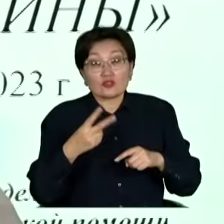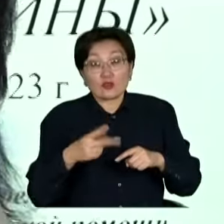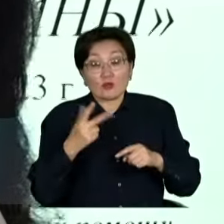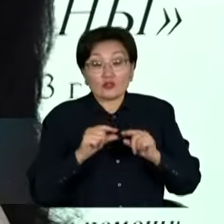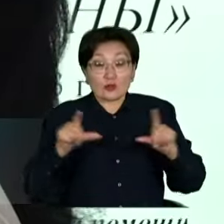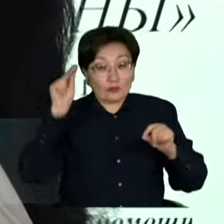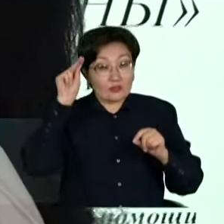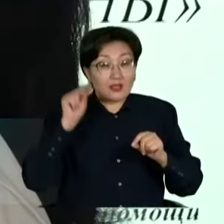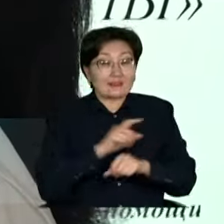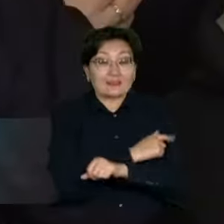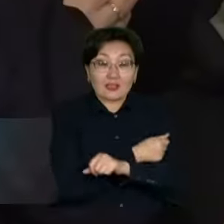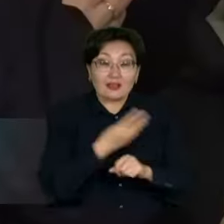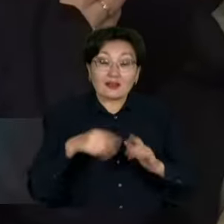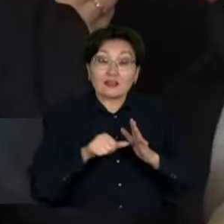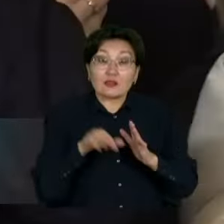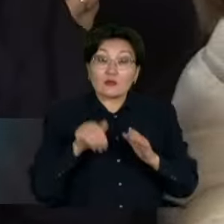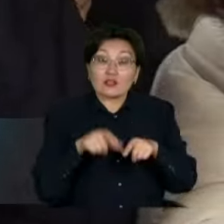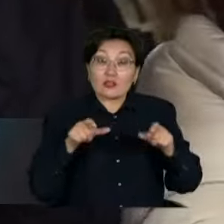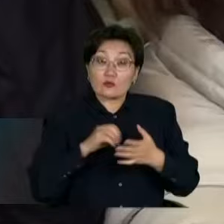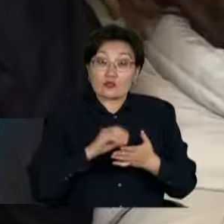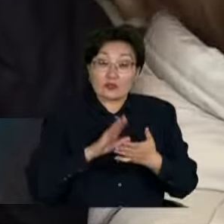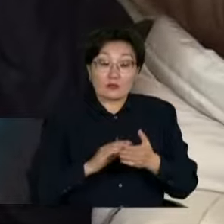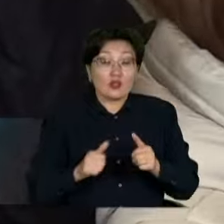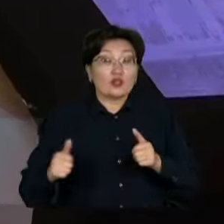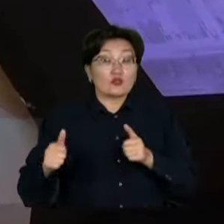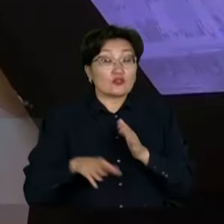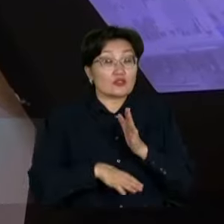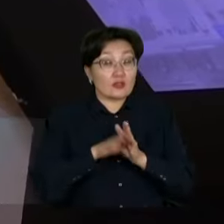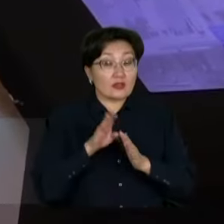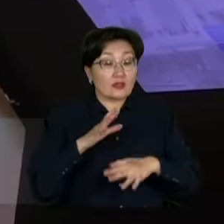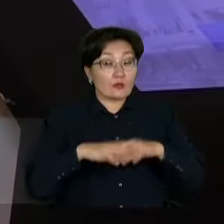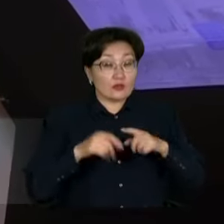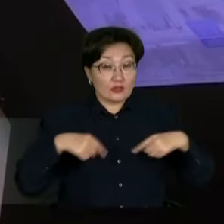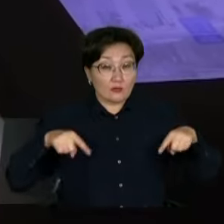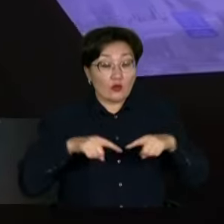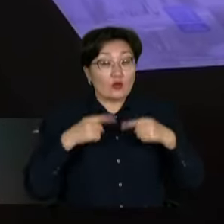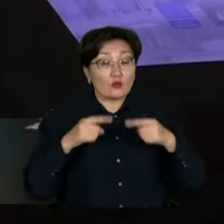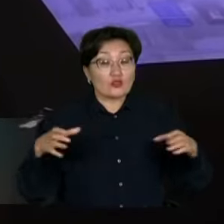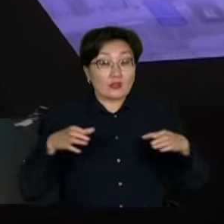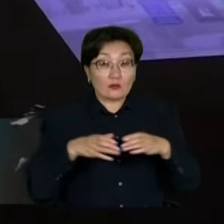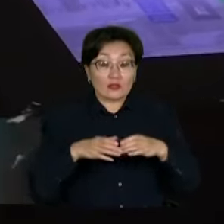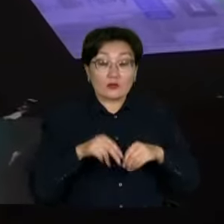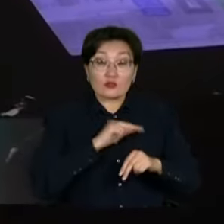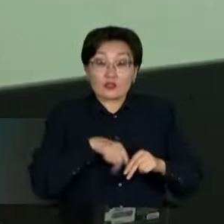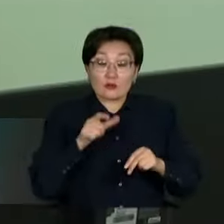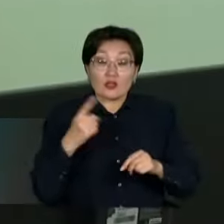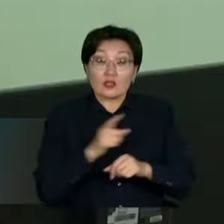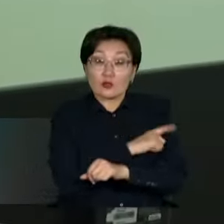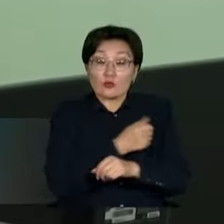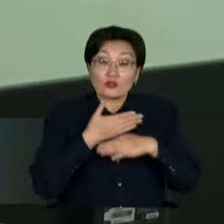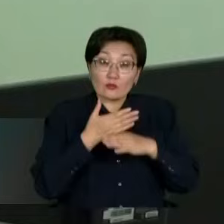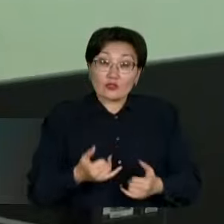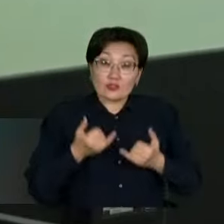бүгінде 46 мыңнан аса тұрғын тіркелген. Үздік тәжірибе орталығында өзге ұйымдардың қызметкерлеріне алғашқы медициналық көмекті